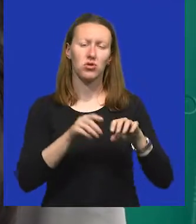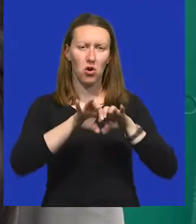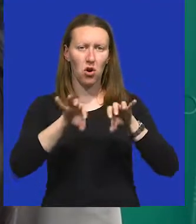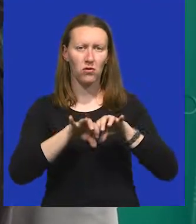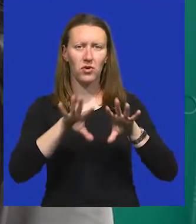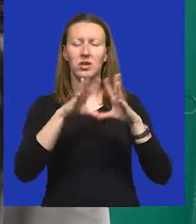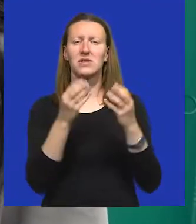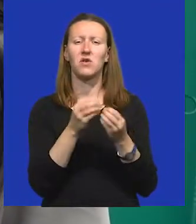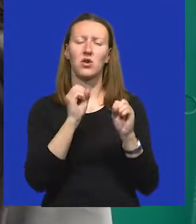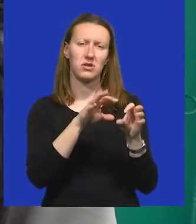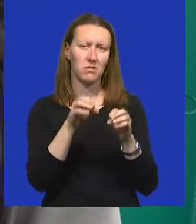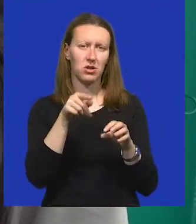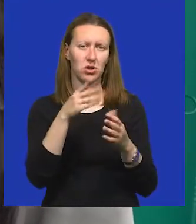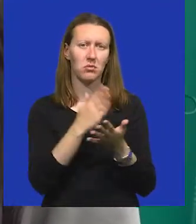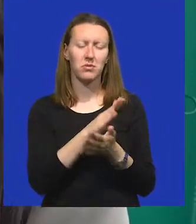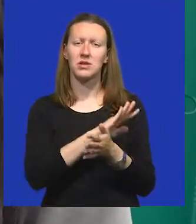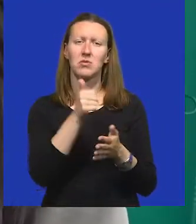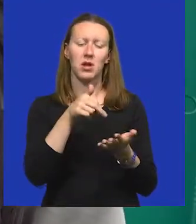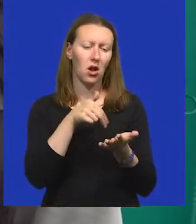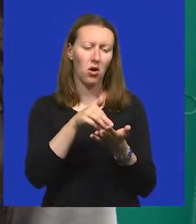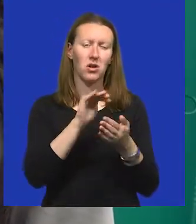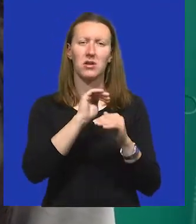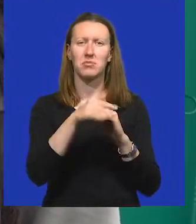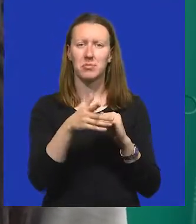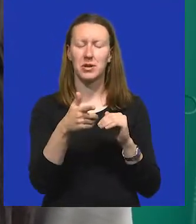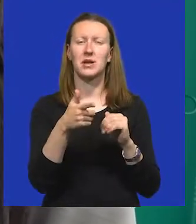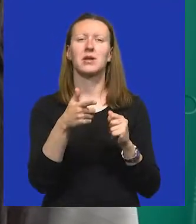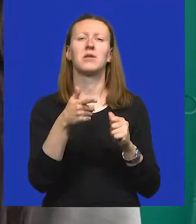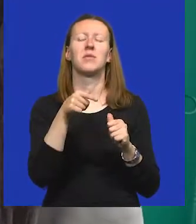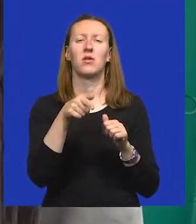giusto differenziare tutti i rifiuti. Questo è stato solo un passo